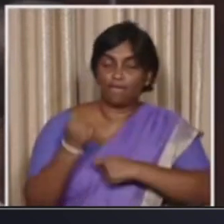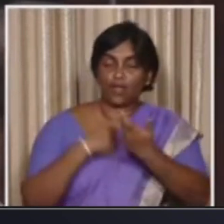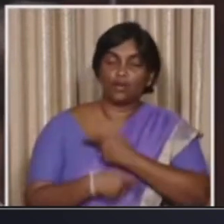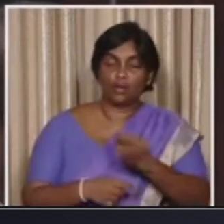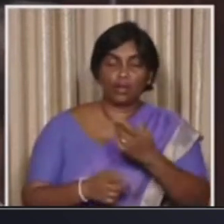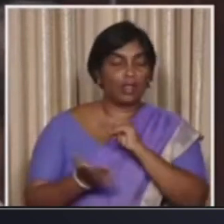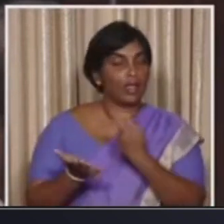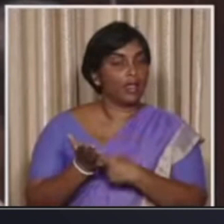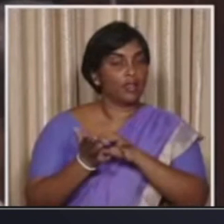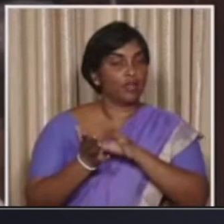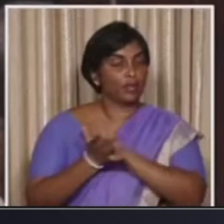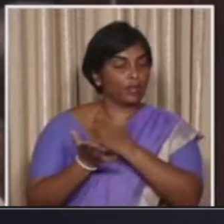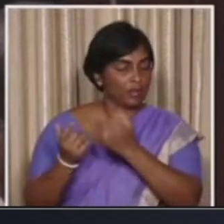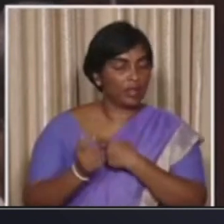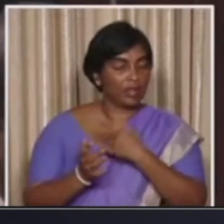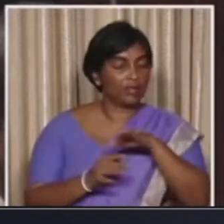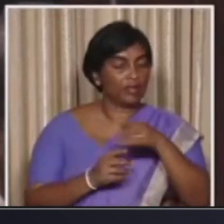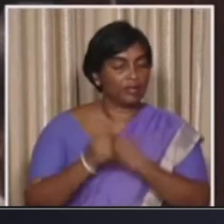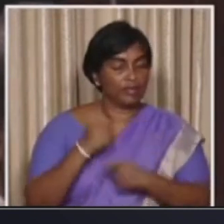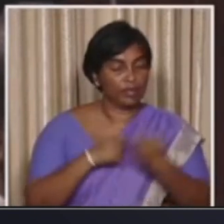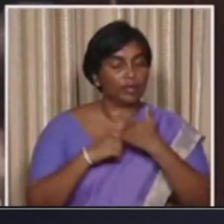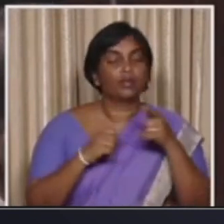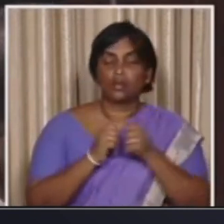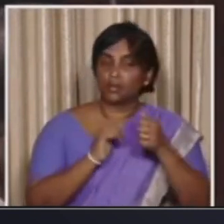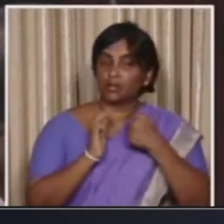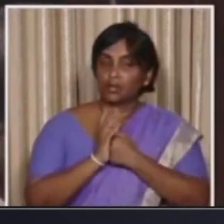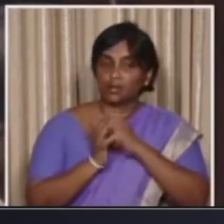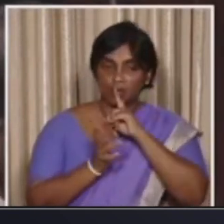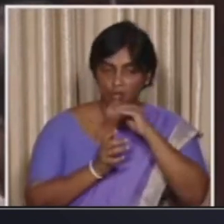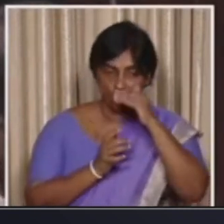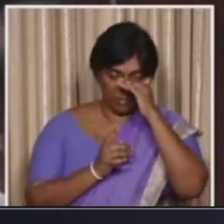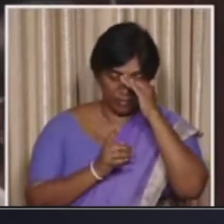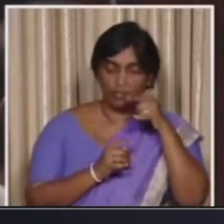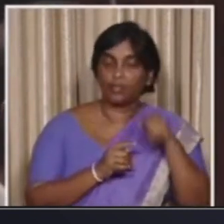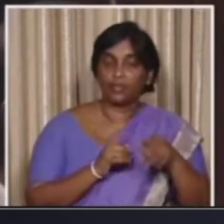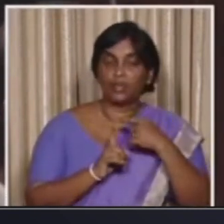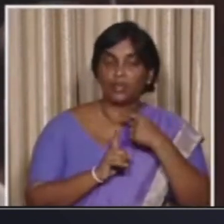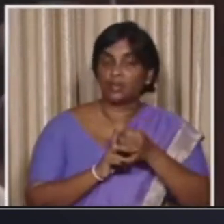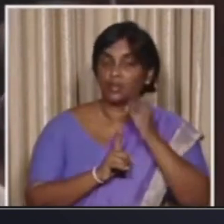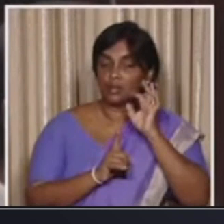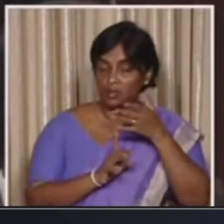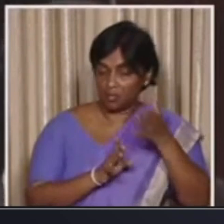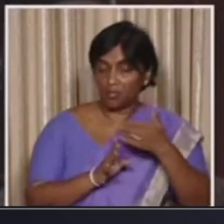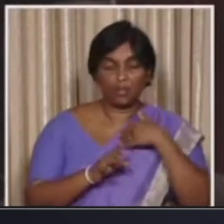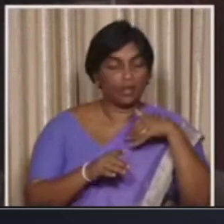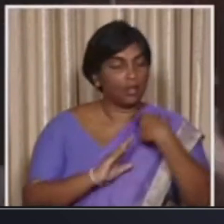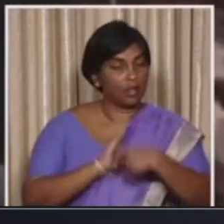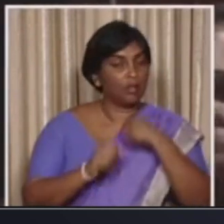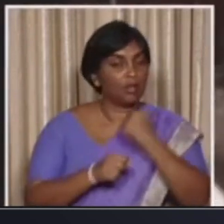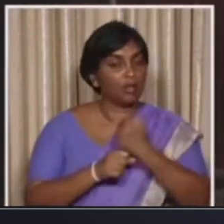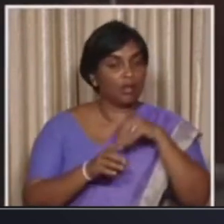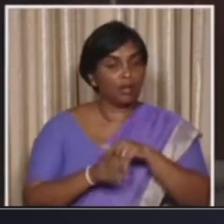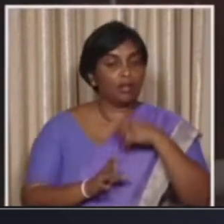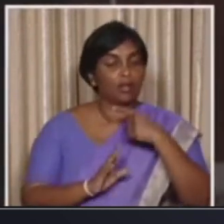ණය අරගෙන මේකේ දේපළ විකුණලා සල්ලි අරගෙන. ගරු සභාපතිතුමනි, මේ ආණ්ඩුව තිබ්බොත් තවදුරටත් ගමේ